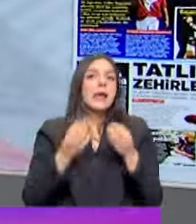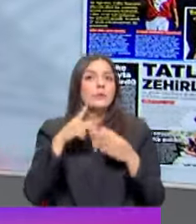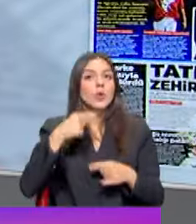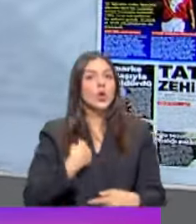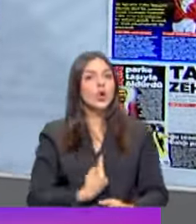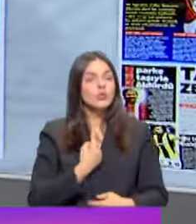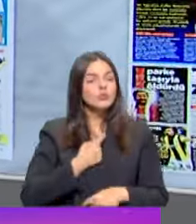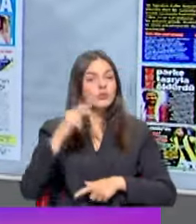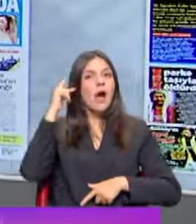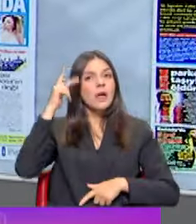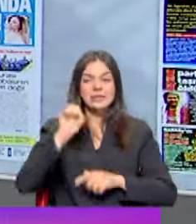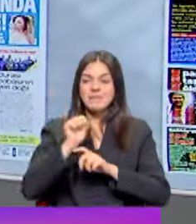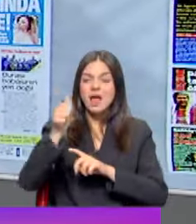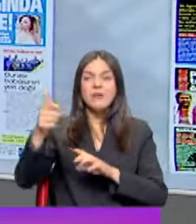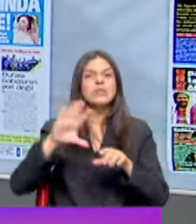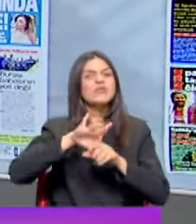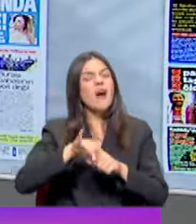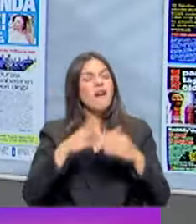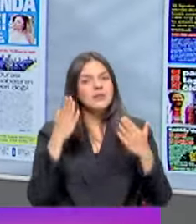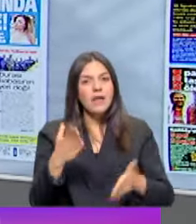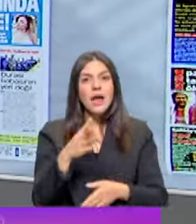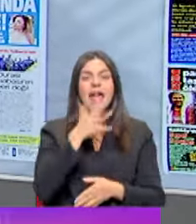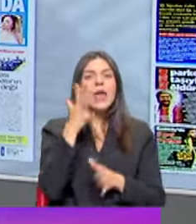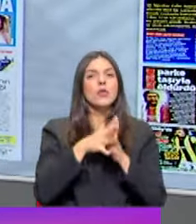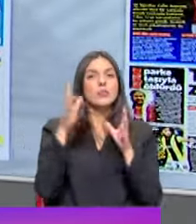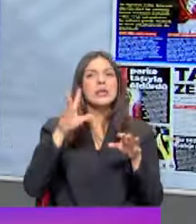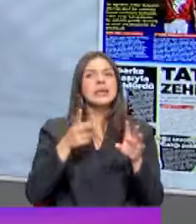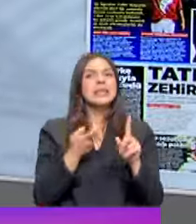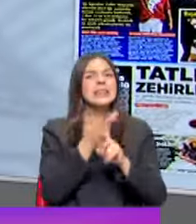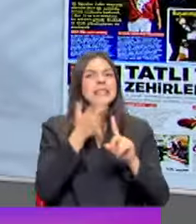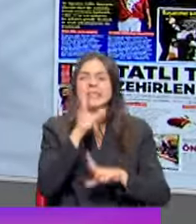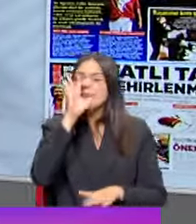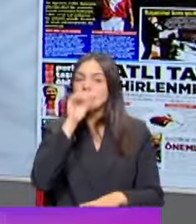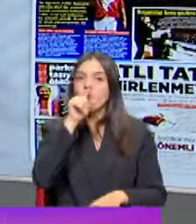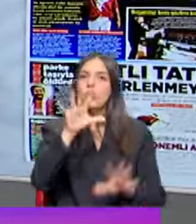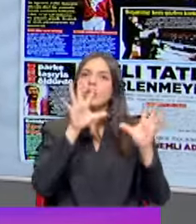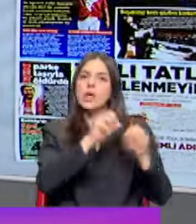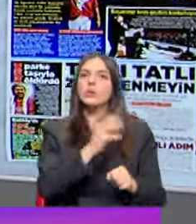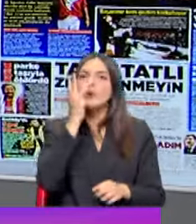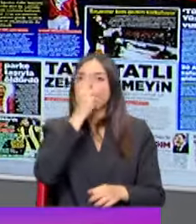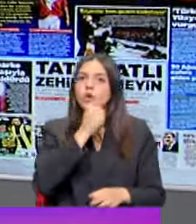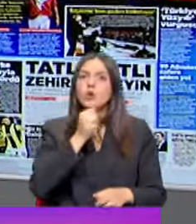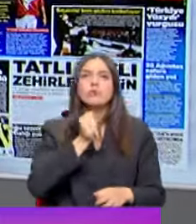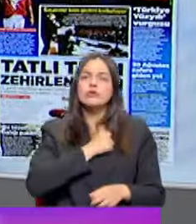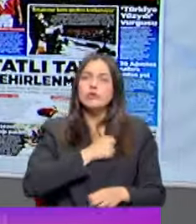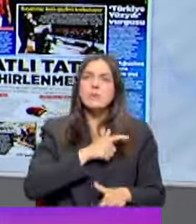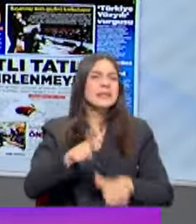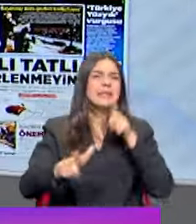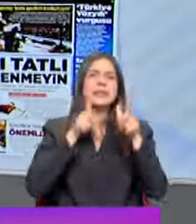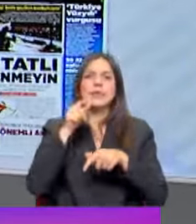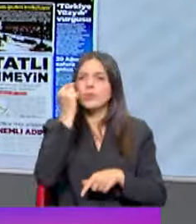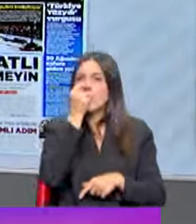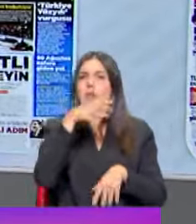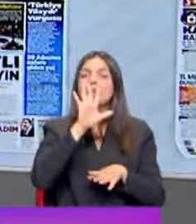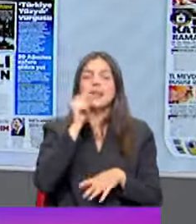Umudumuzu, hayalimizi, yarınlarımızı çaldılar. En büyük hırsız kimse onu yakalasınlar. Utanıyorum, üzülüyorum, isyan ediyorum. Kolay değil,